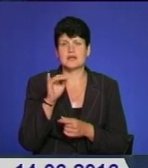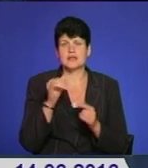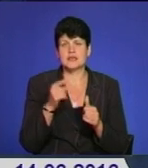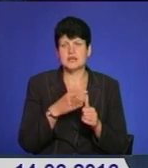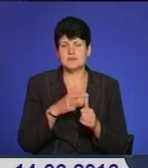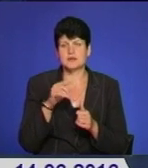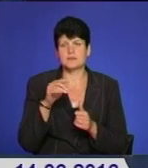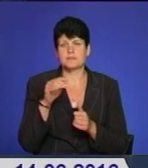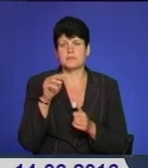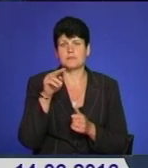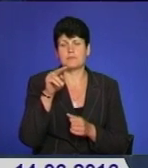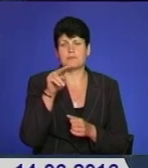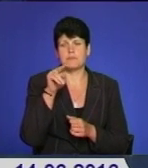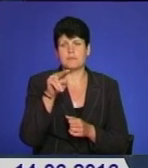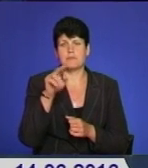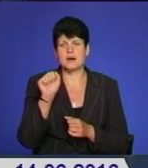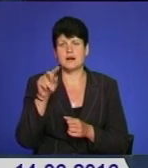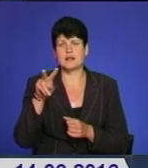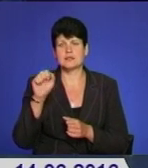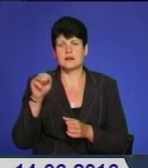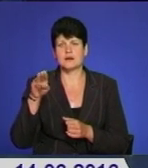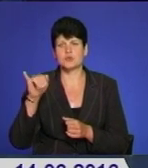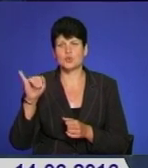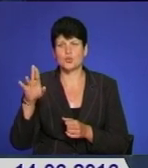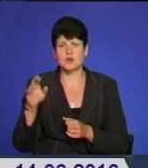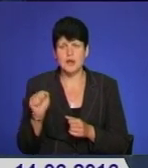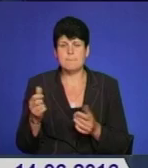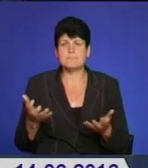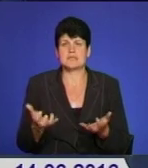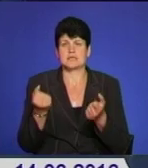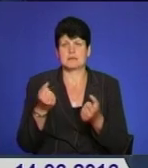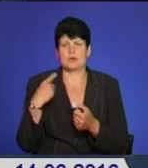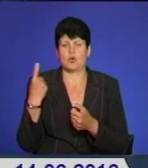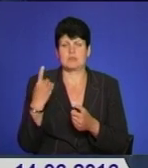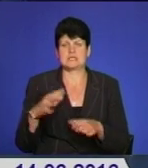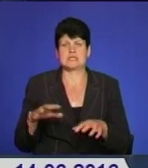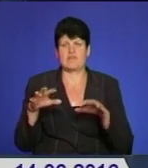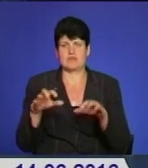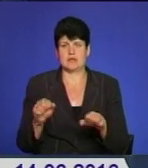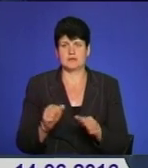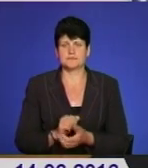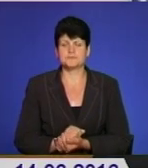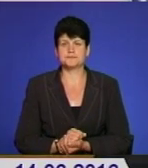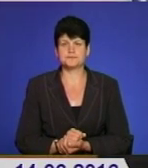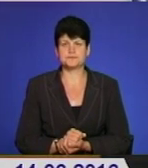Лисенка Ігоря Пилатюка підтримала обласна влада. Докладніше у матеріалі нашої колеги Ірини Демчук.